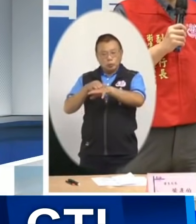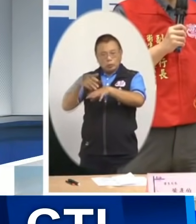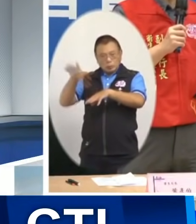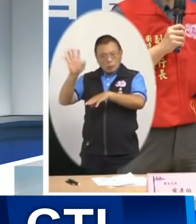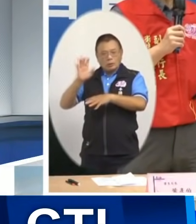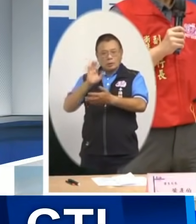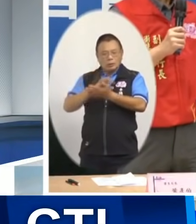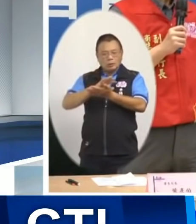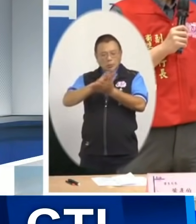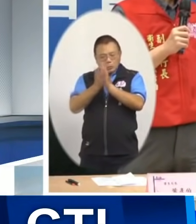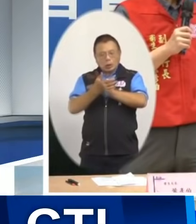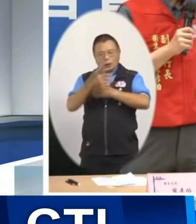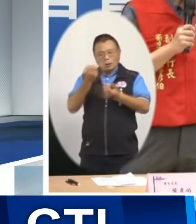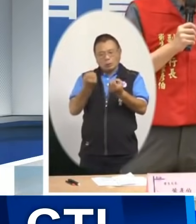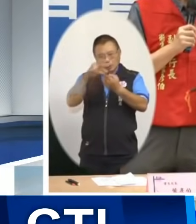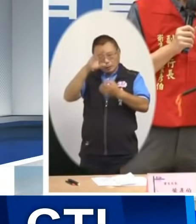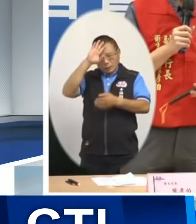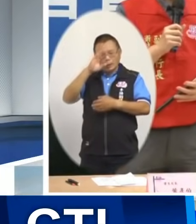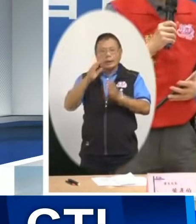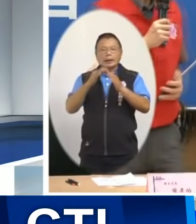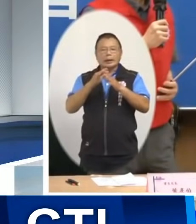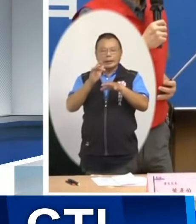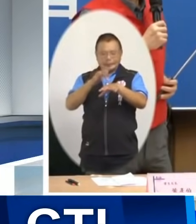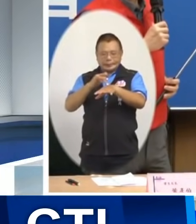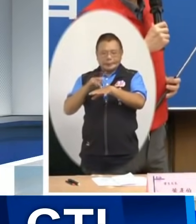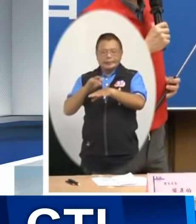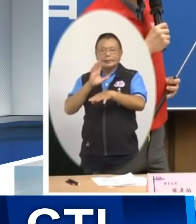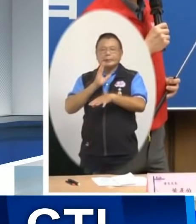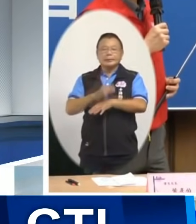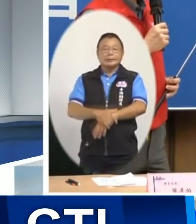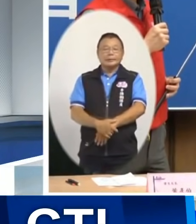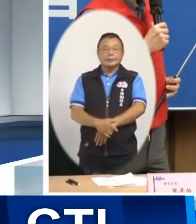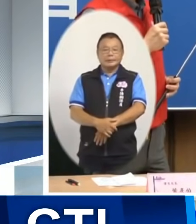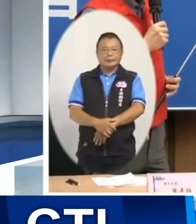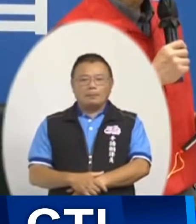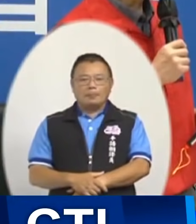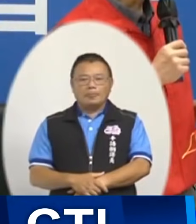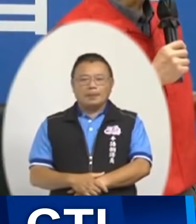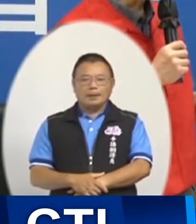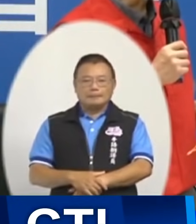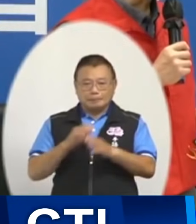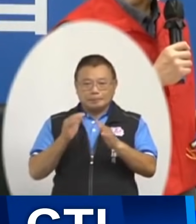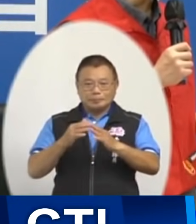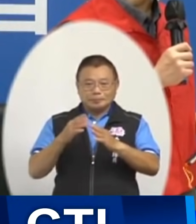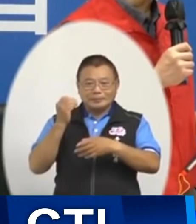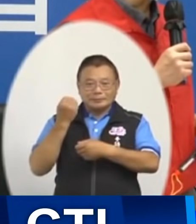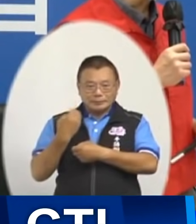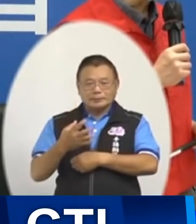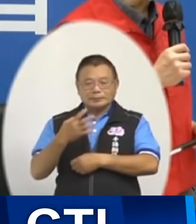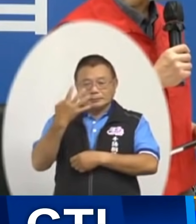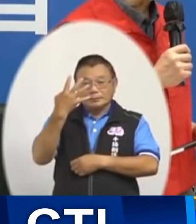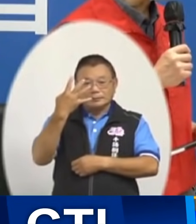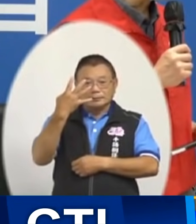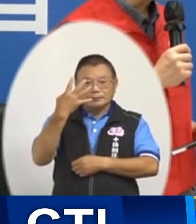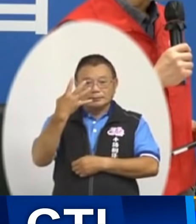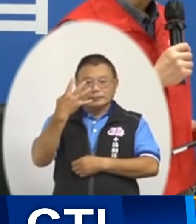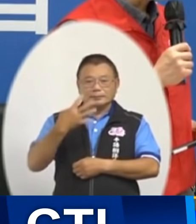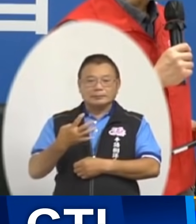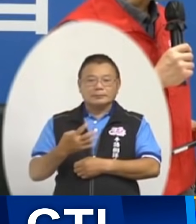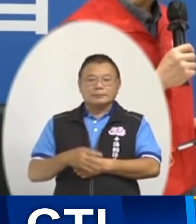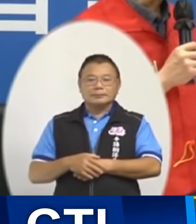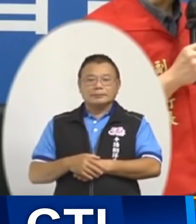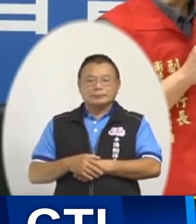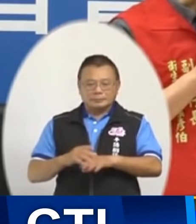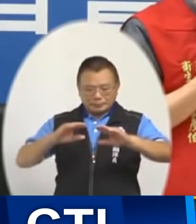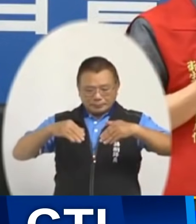是确诊个案。经过裁检发现，护理师的 CT 值蛮高的。 新增加了4位病例，一个是